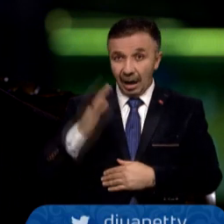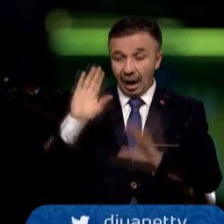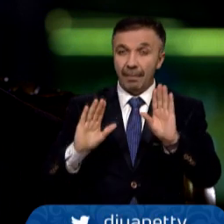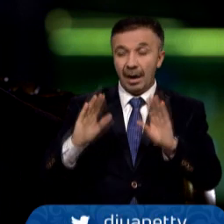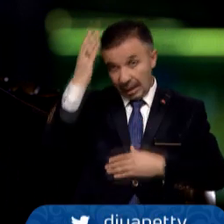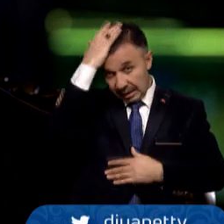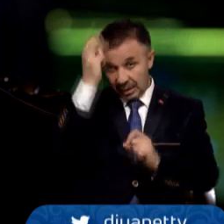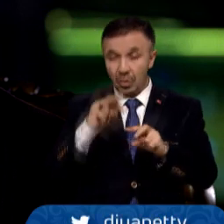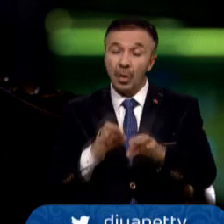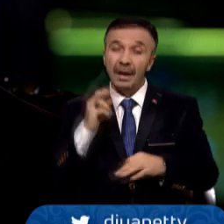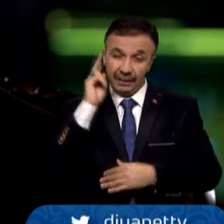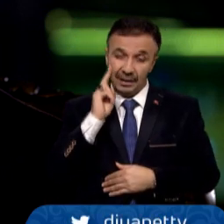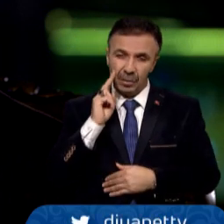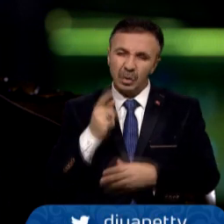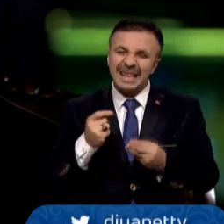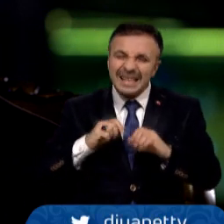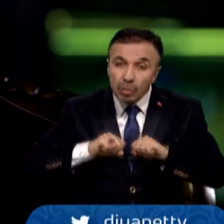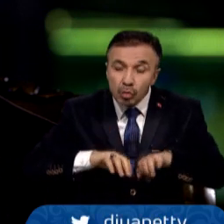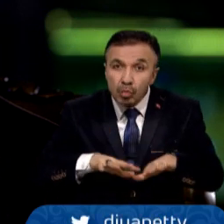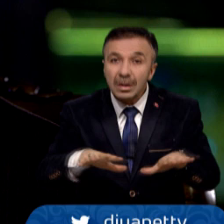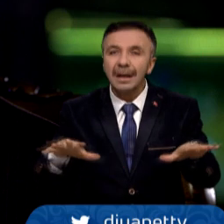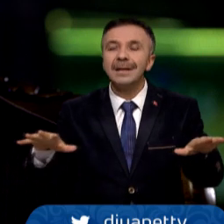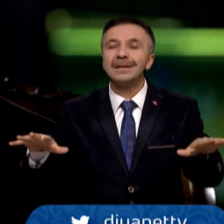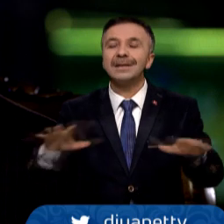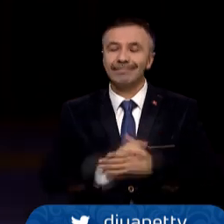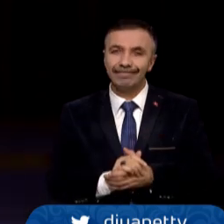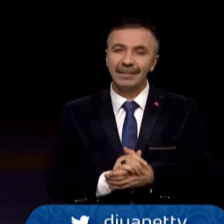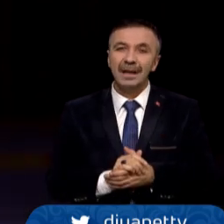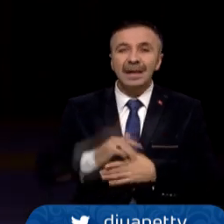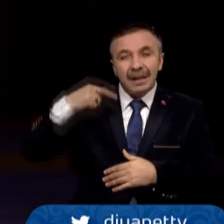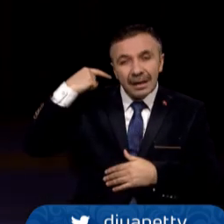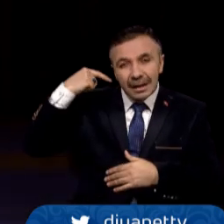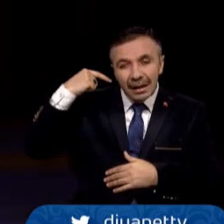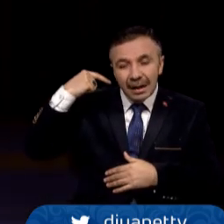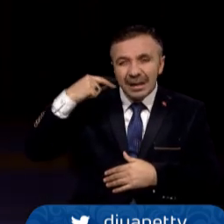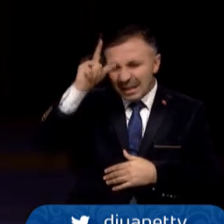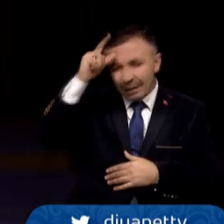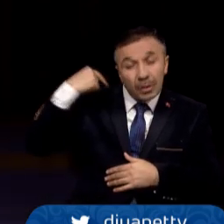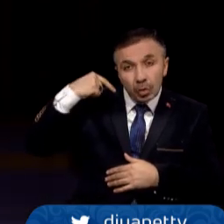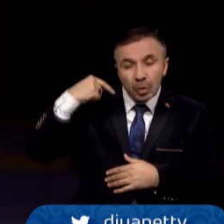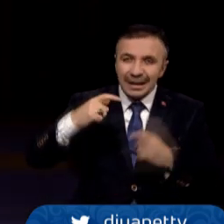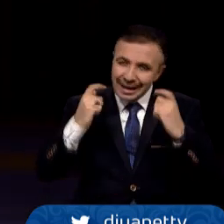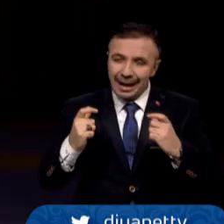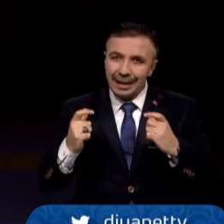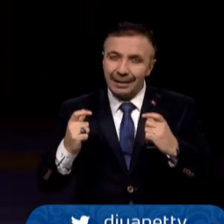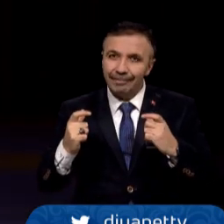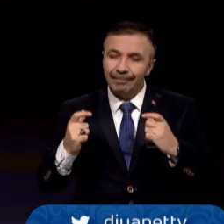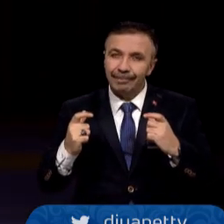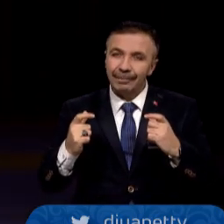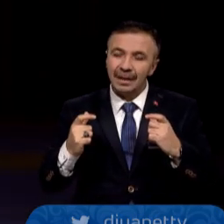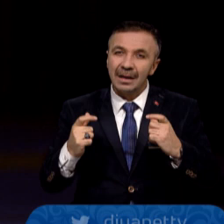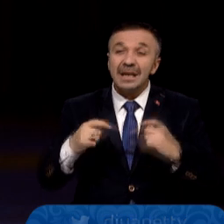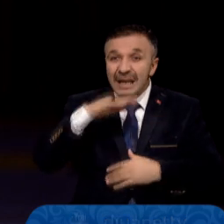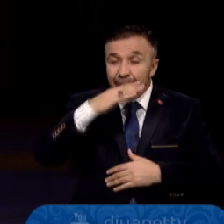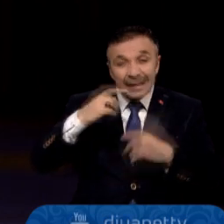Ömer efendimiz bunu iyice kurumsallaştırılması adı bırak ve Suriye arazilerinden ve